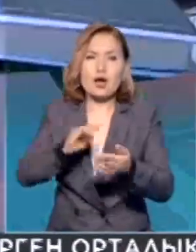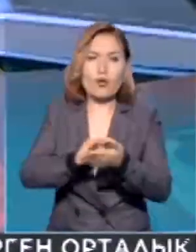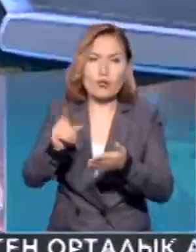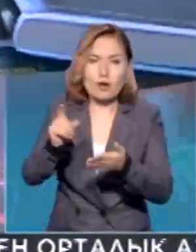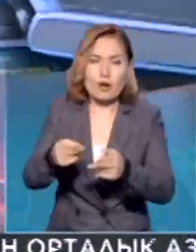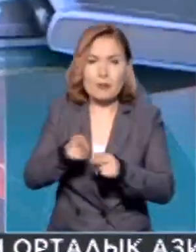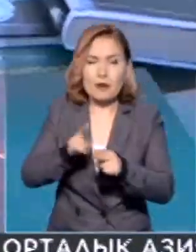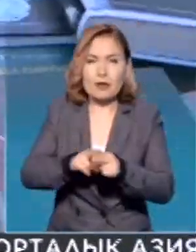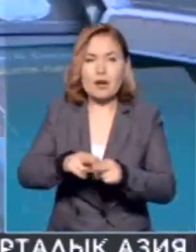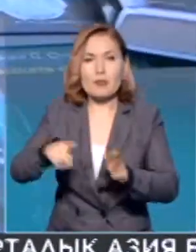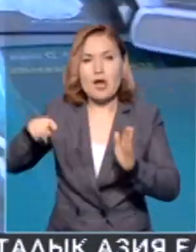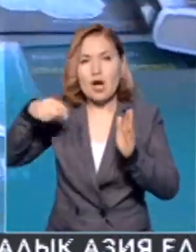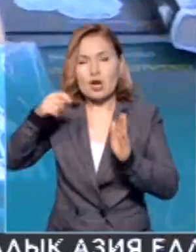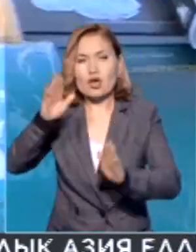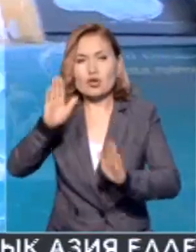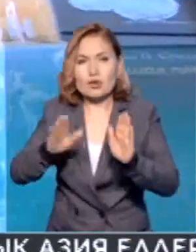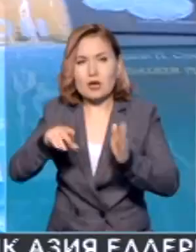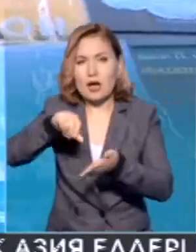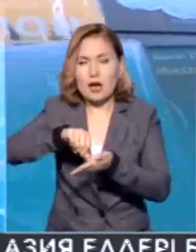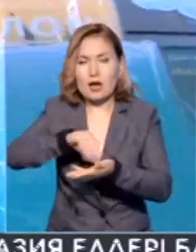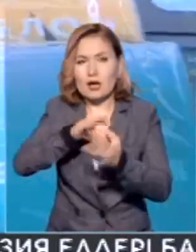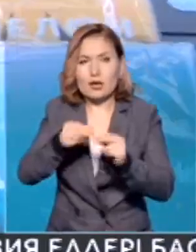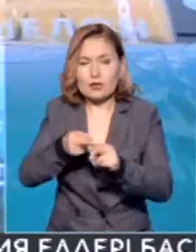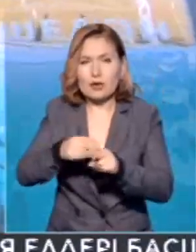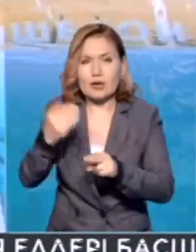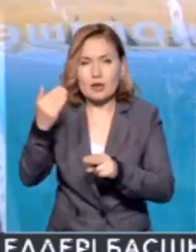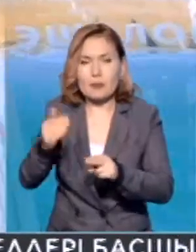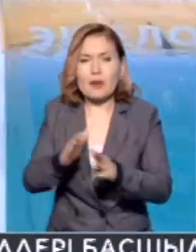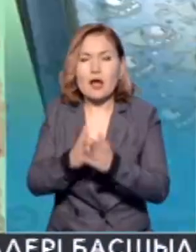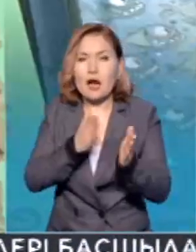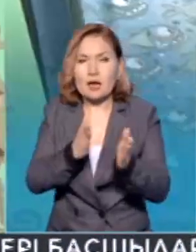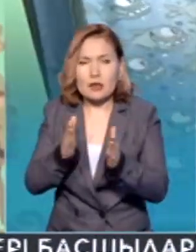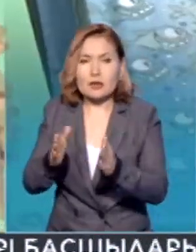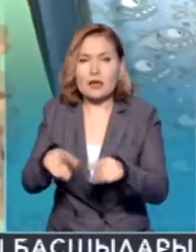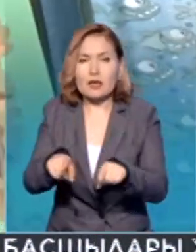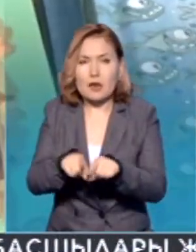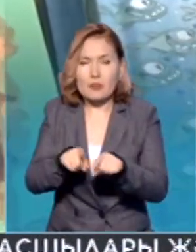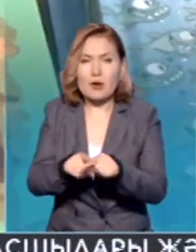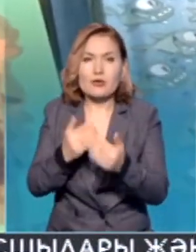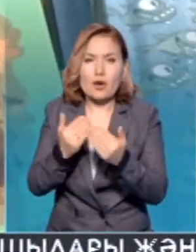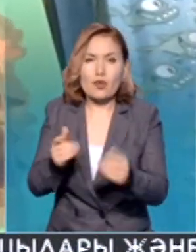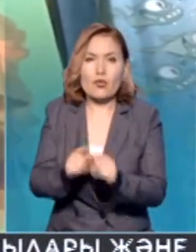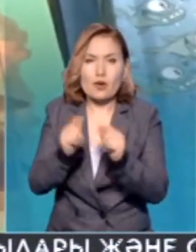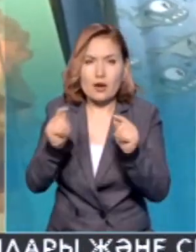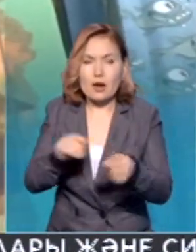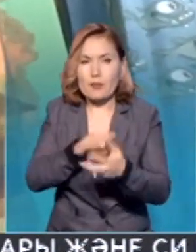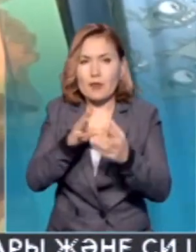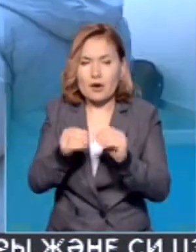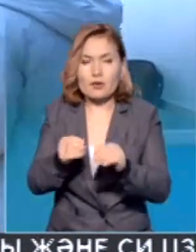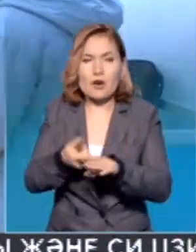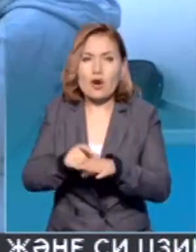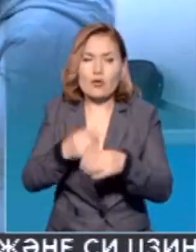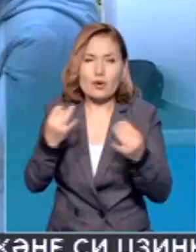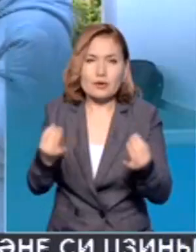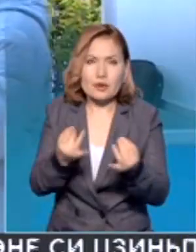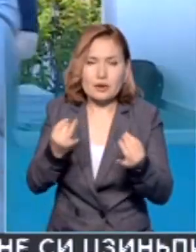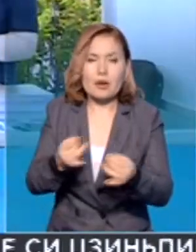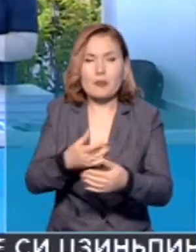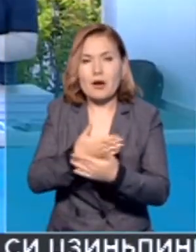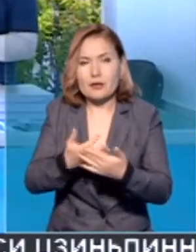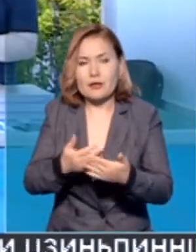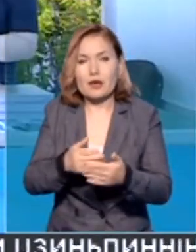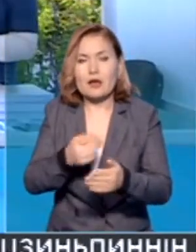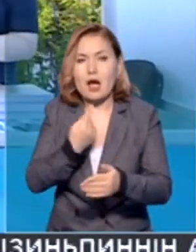мен кинорежиссерлер қатысты. Bookstop кітапхана мен баспалардың көрме жәрмеңкесі, антикварлық, қолтаңбалар